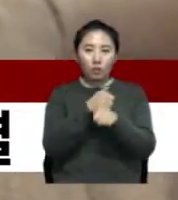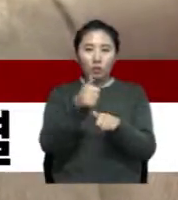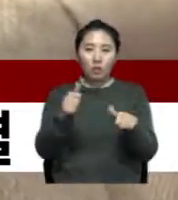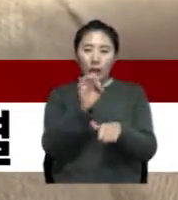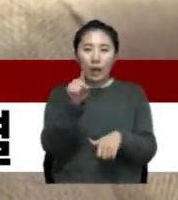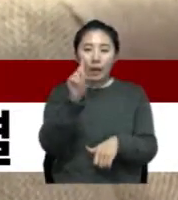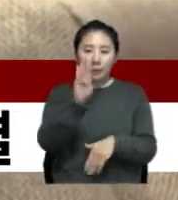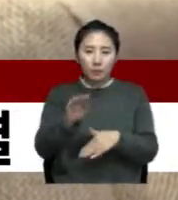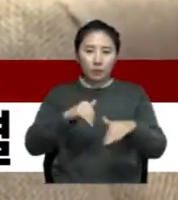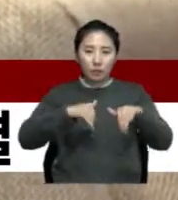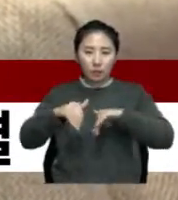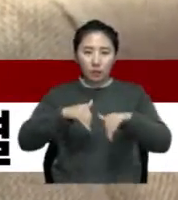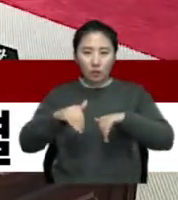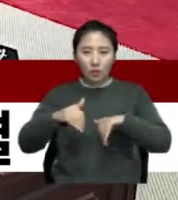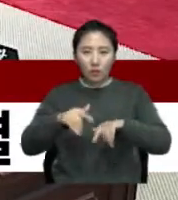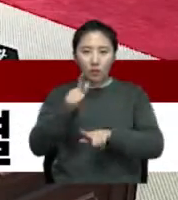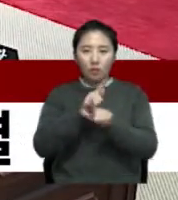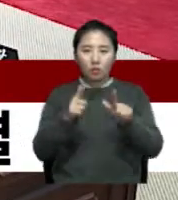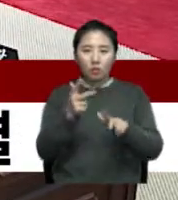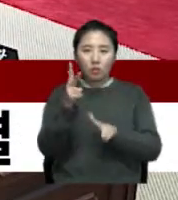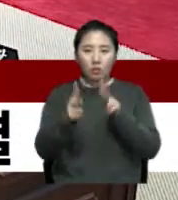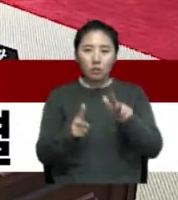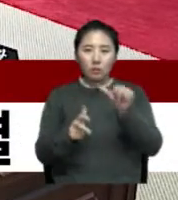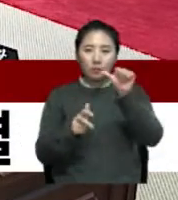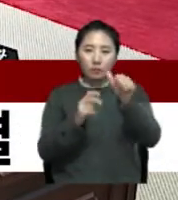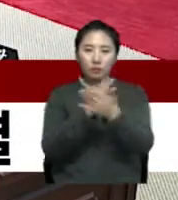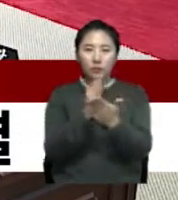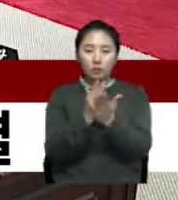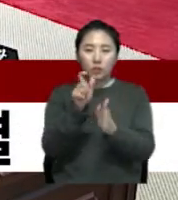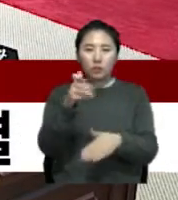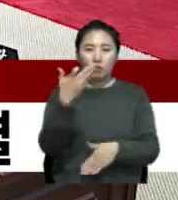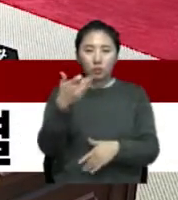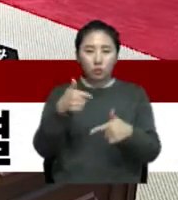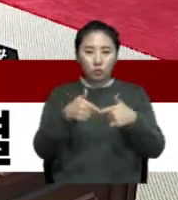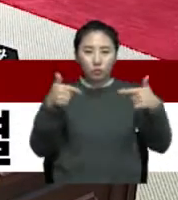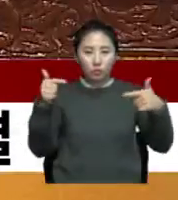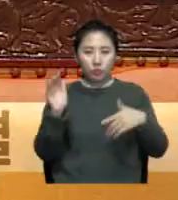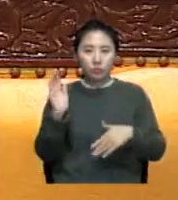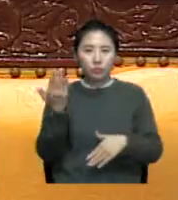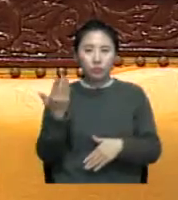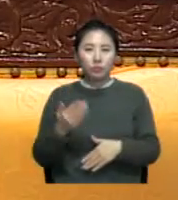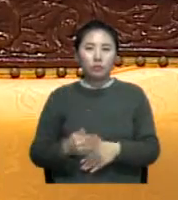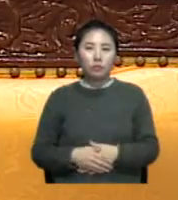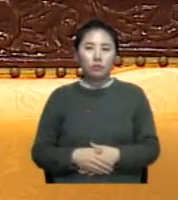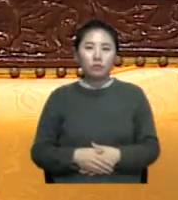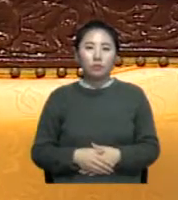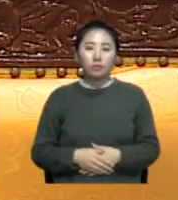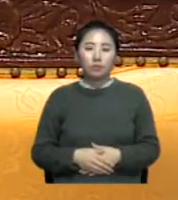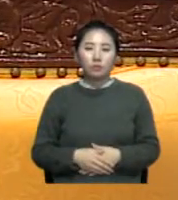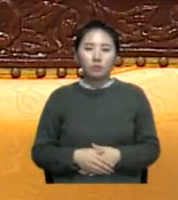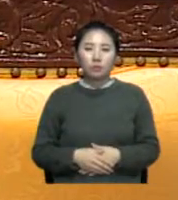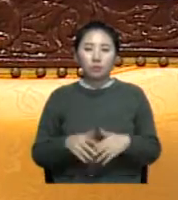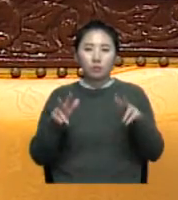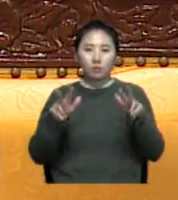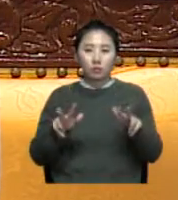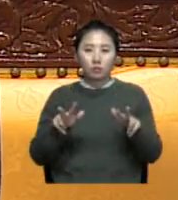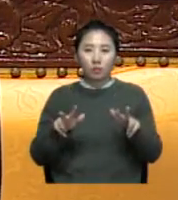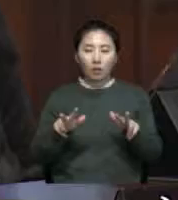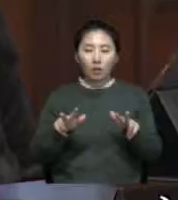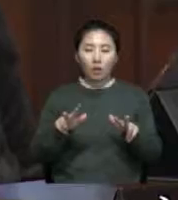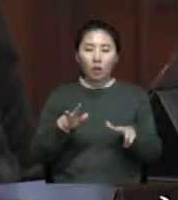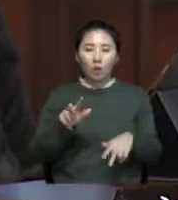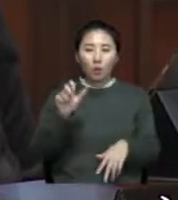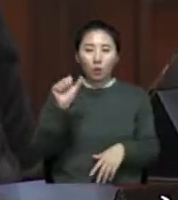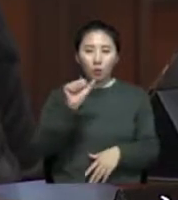압구정역 로데오 인근 등 지중화 사업 등 5개 사업은 19억 원 증액 편성하였습니다 개금 2650